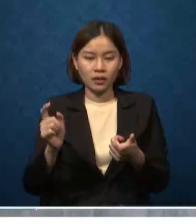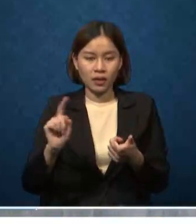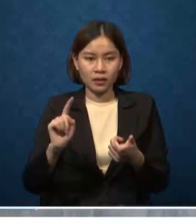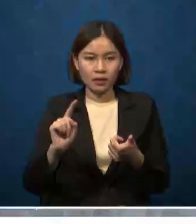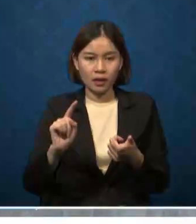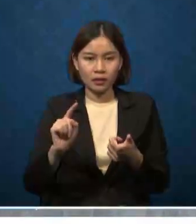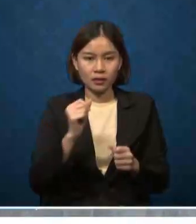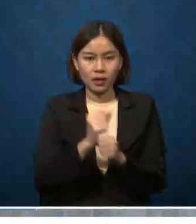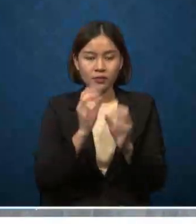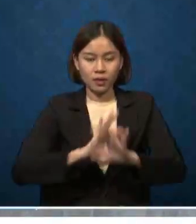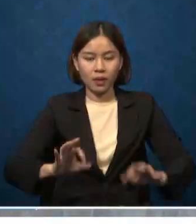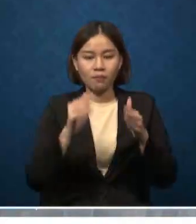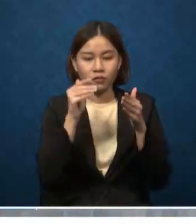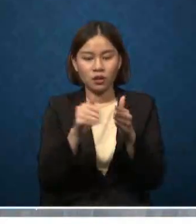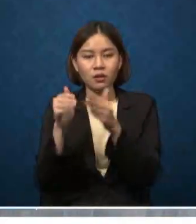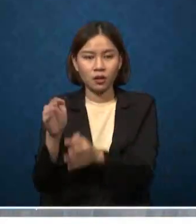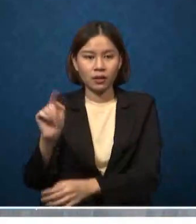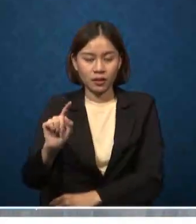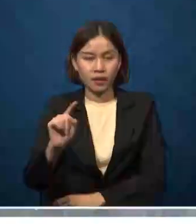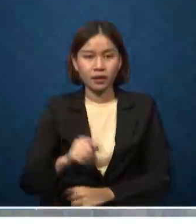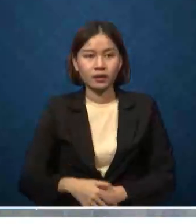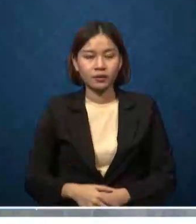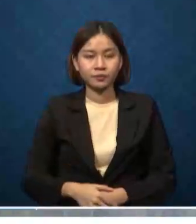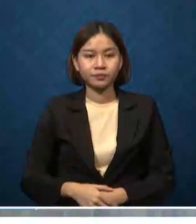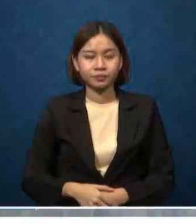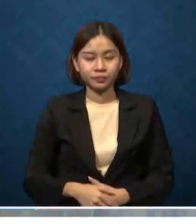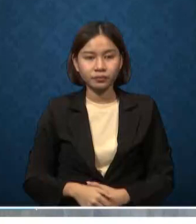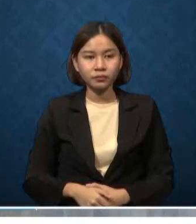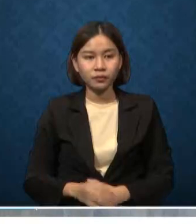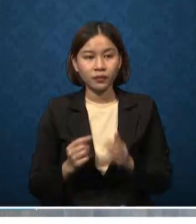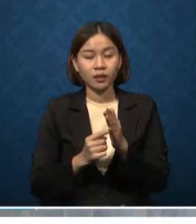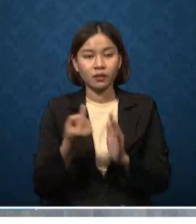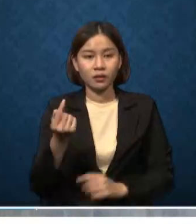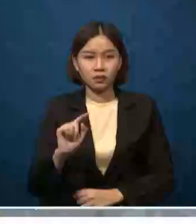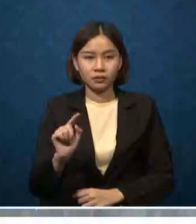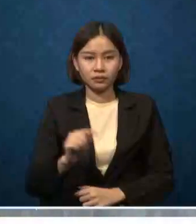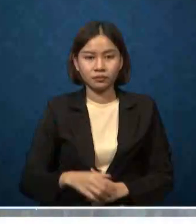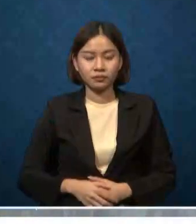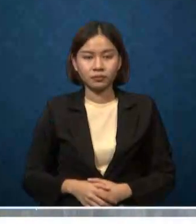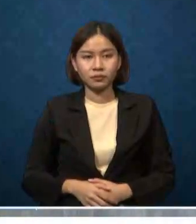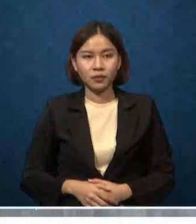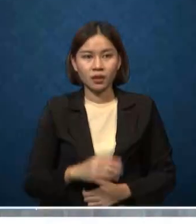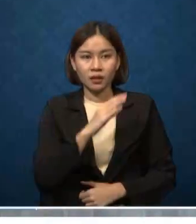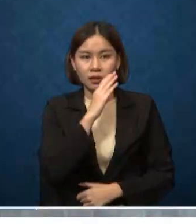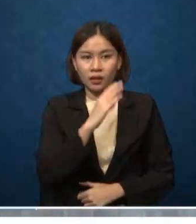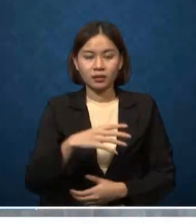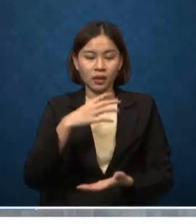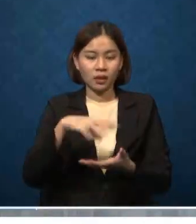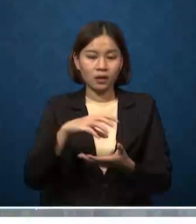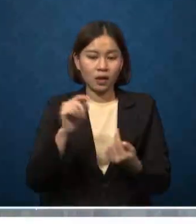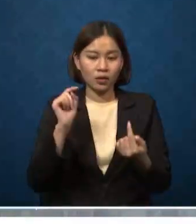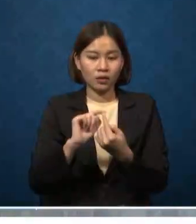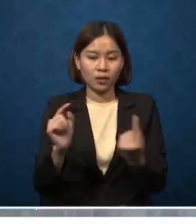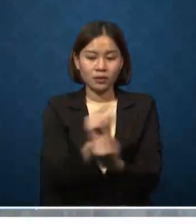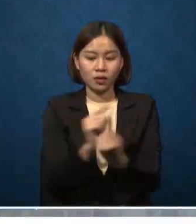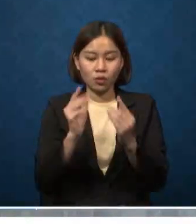หนักไปตรงจุดใดนะครับผมจะกราบเรียนอย่างนี้ครับท่านประธานเริ่มต้นจากที่ว่าถ้าเราพูดเรื่องสังคมสูงวัยเนี่ย